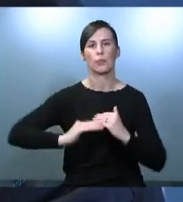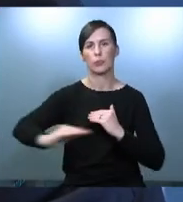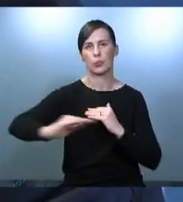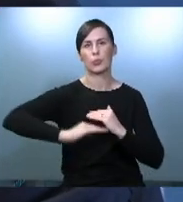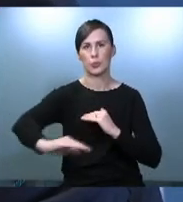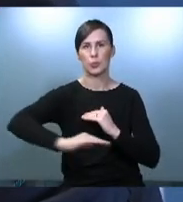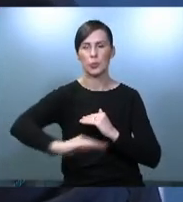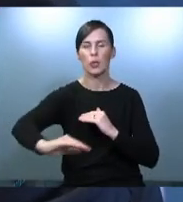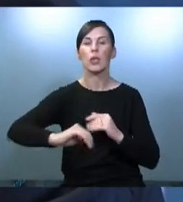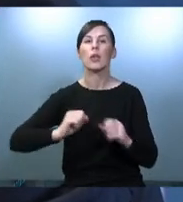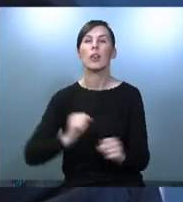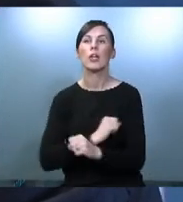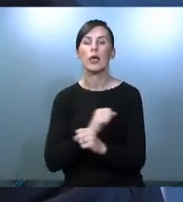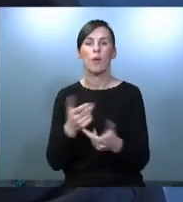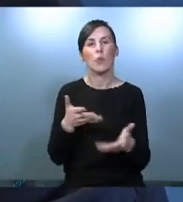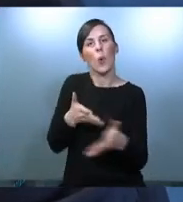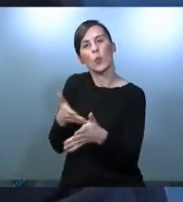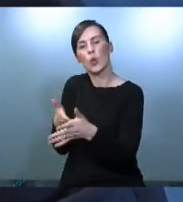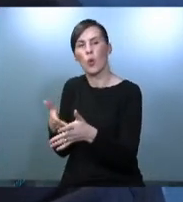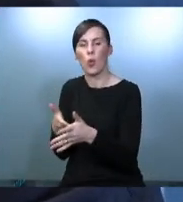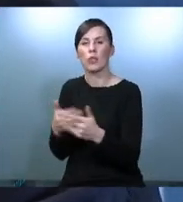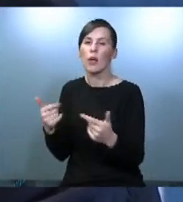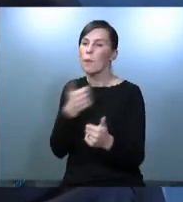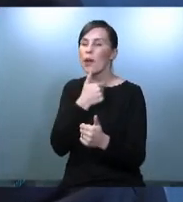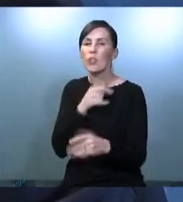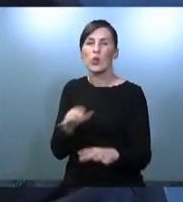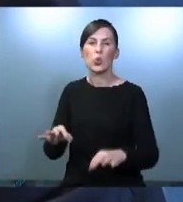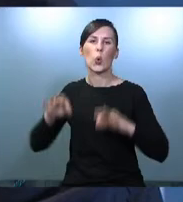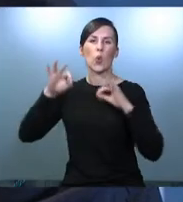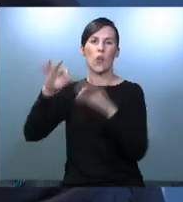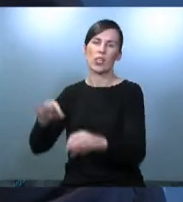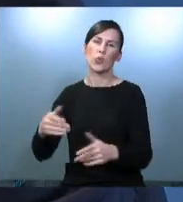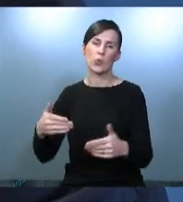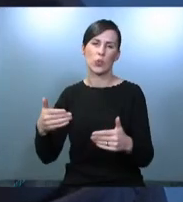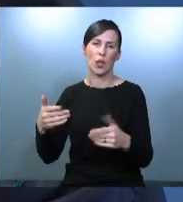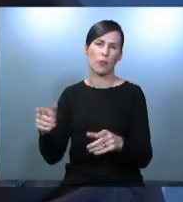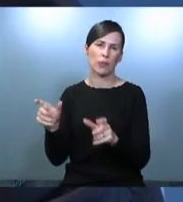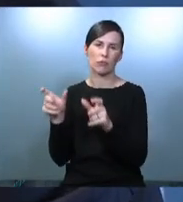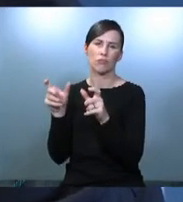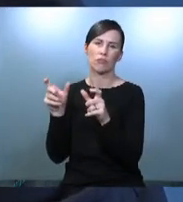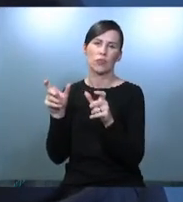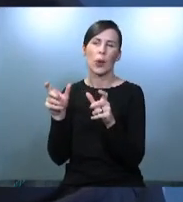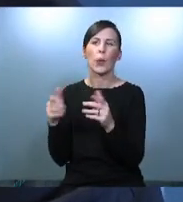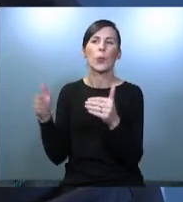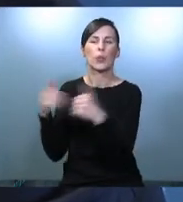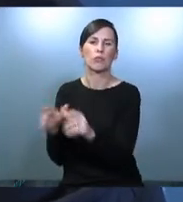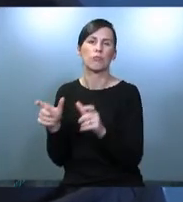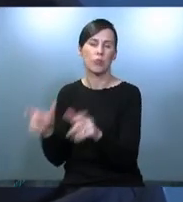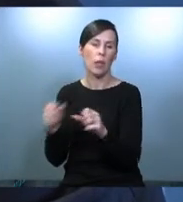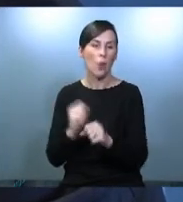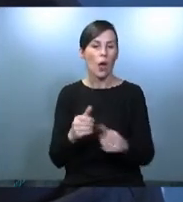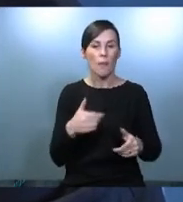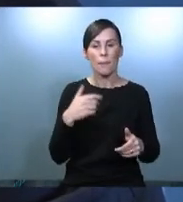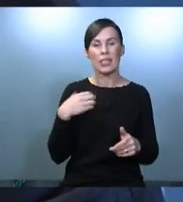srautus, galėsime uždaryti tranzitinį sunkųjį transportą, persitvarkyti dviračių takus ir su apskritai su savo